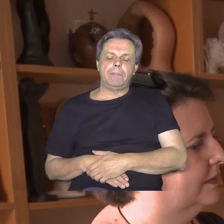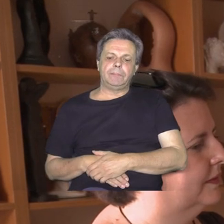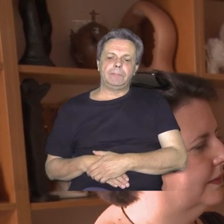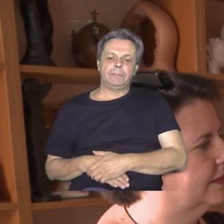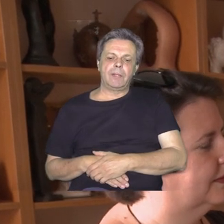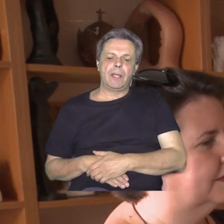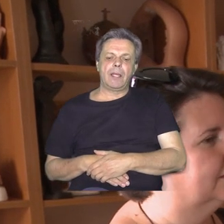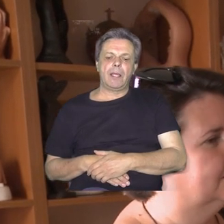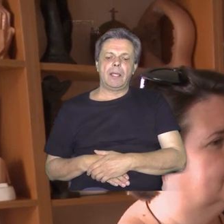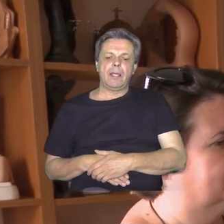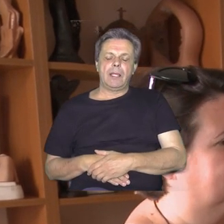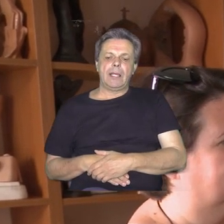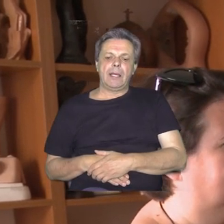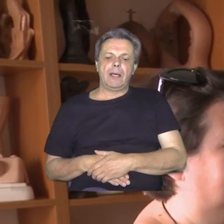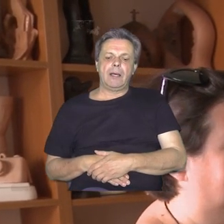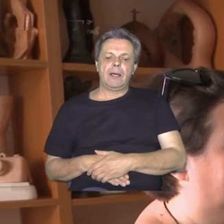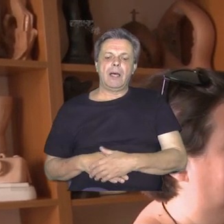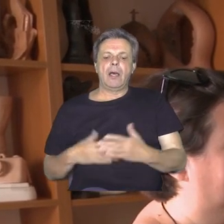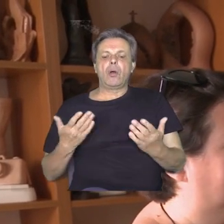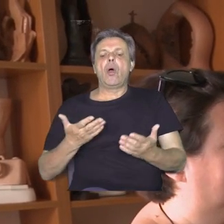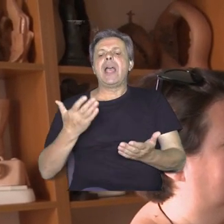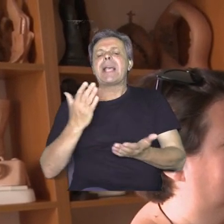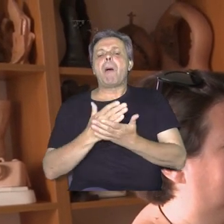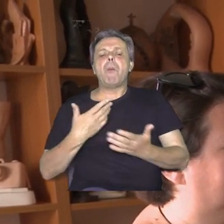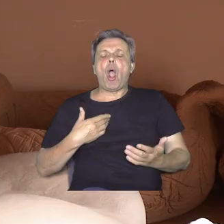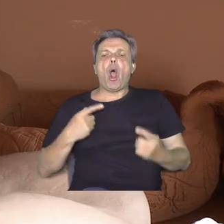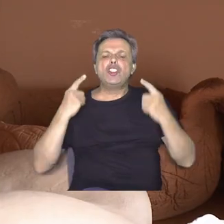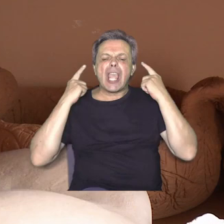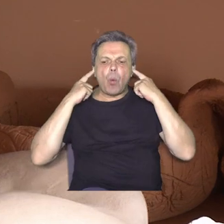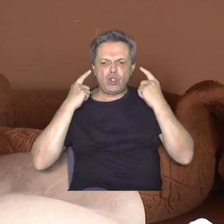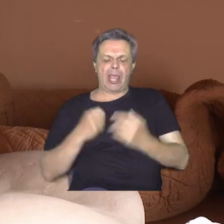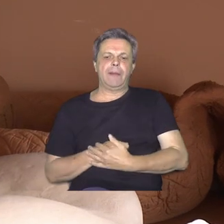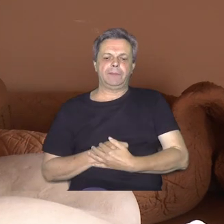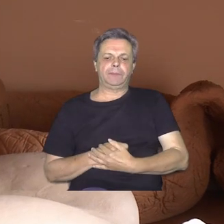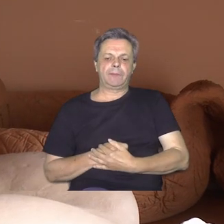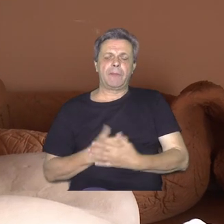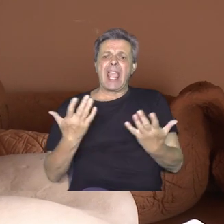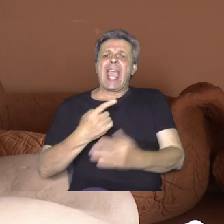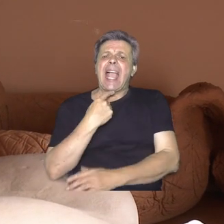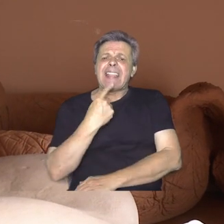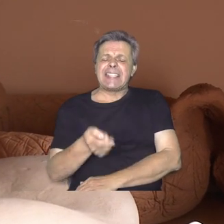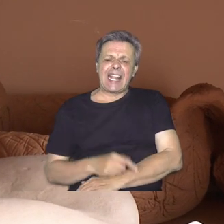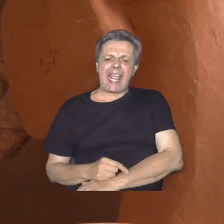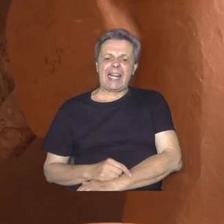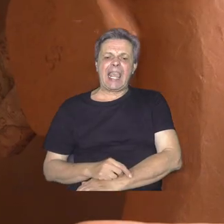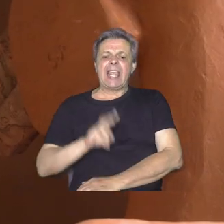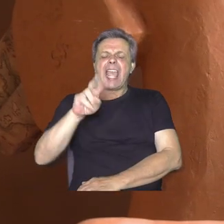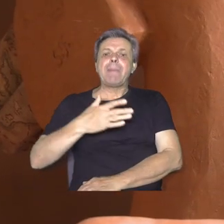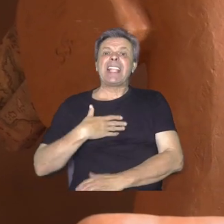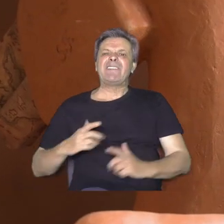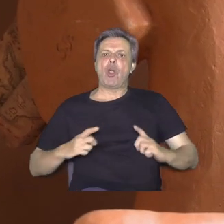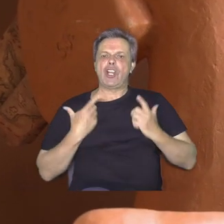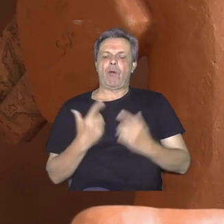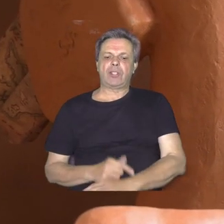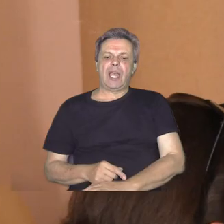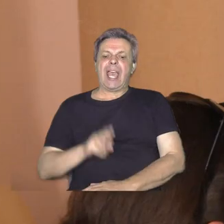asistent koja je samo moje oči i uši. Kada ste rekli da imate